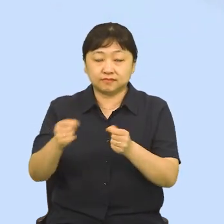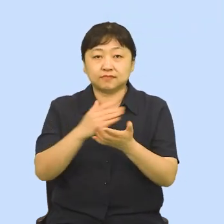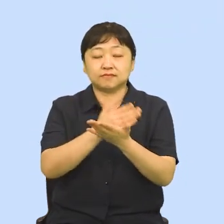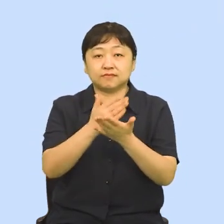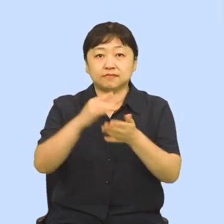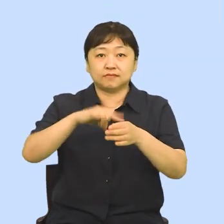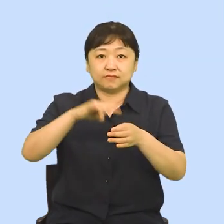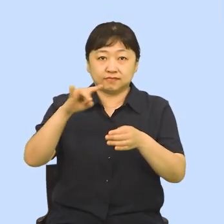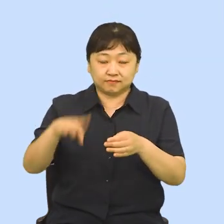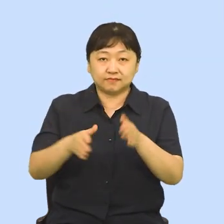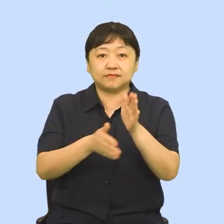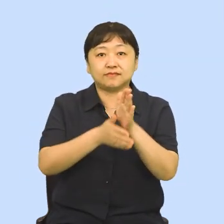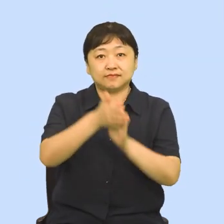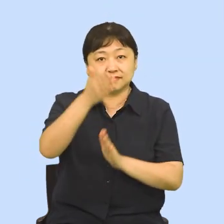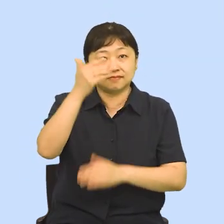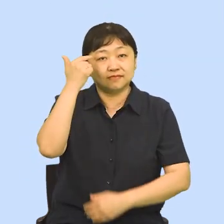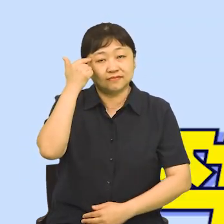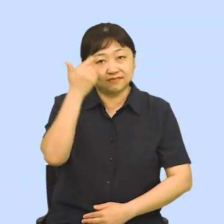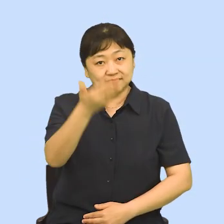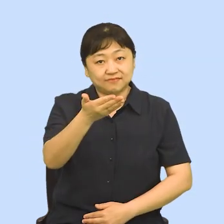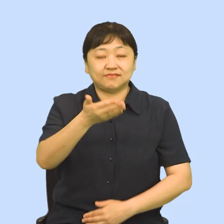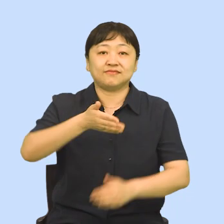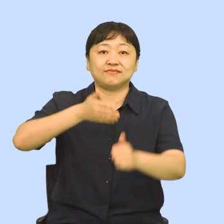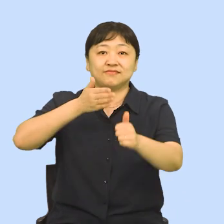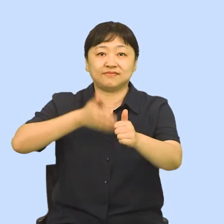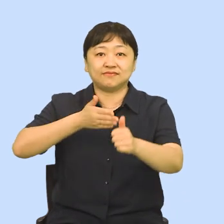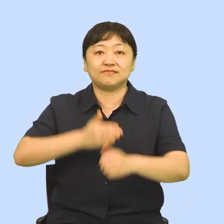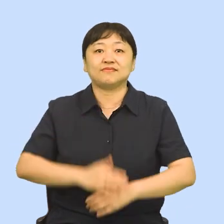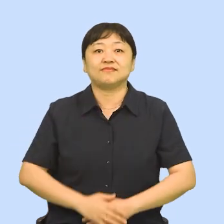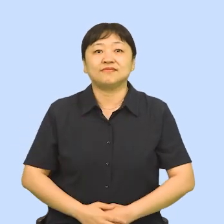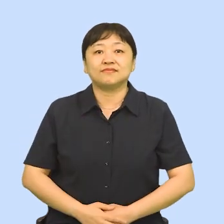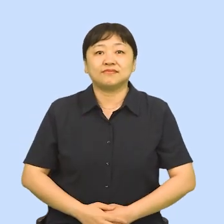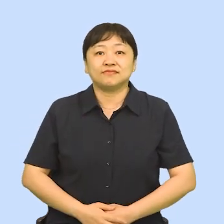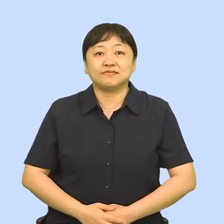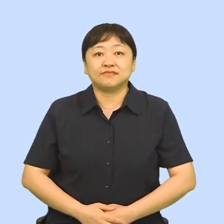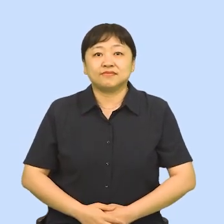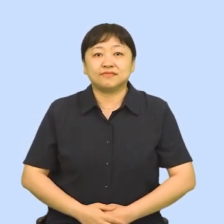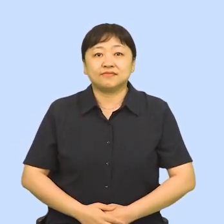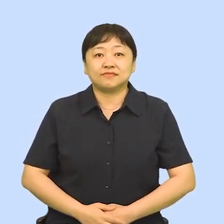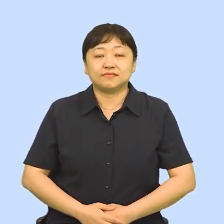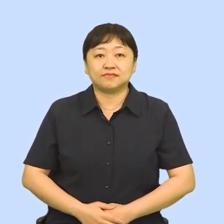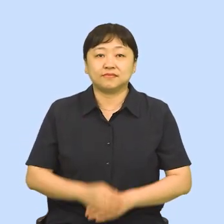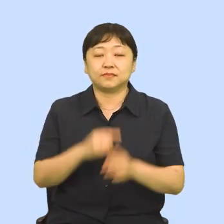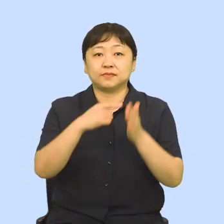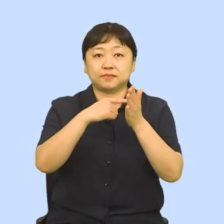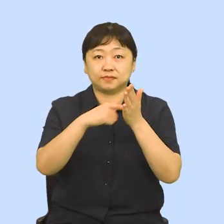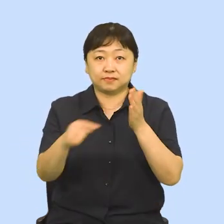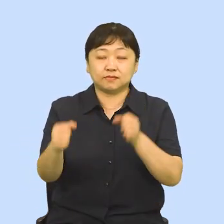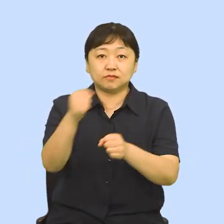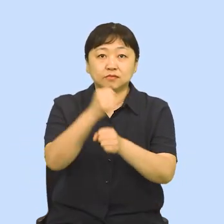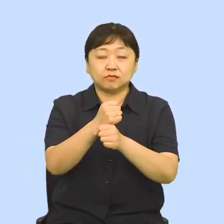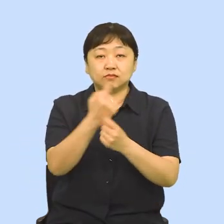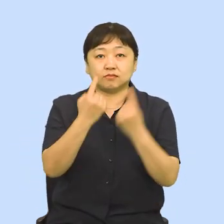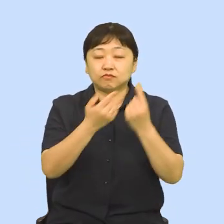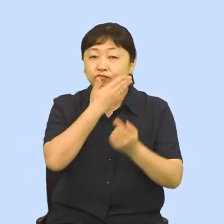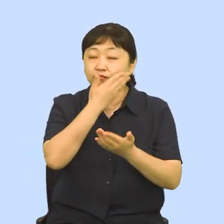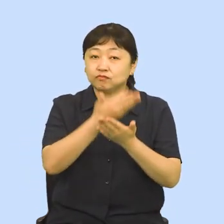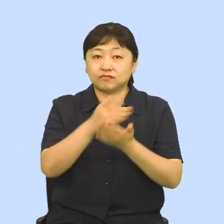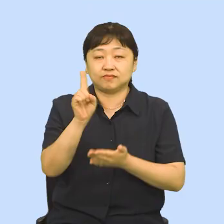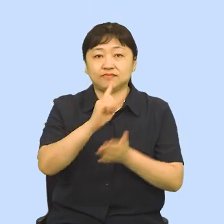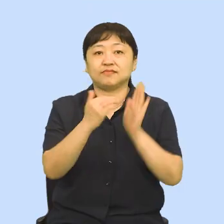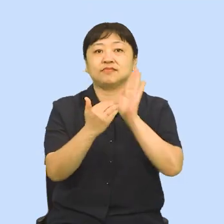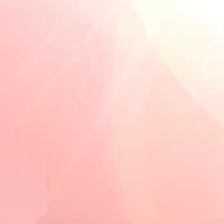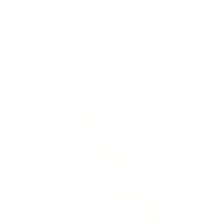등 다양한 지방세 대책이 있으니까 적극적으로 시청에 문의해 주시기 바랍니다. 사실 피해 복구보다 중요한